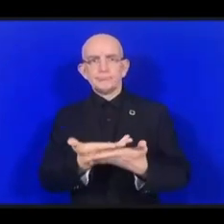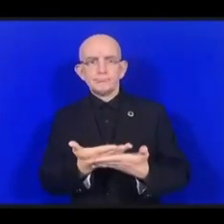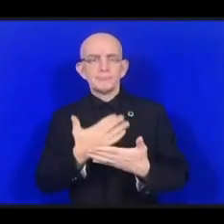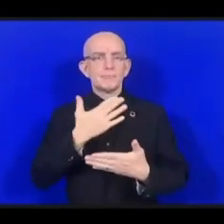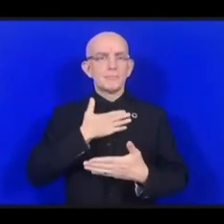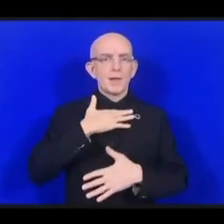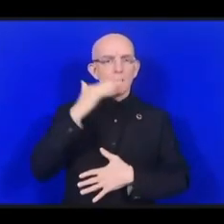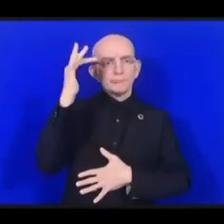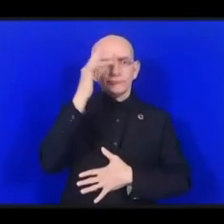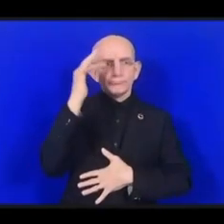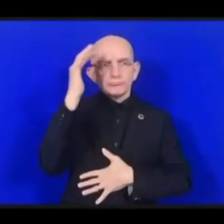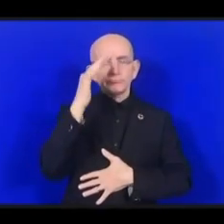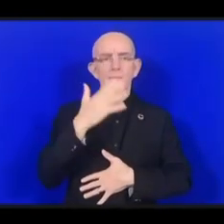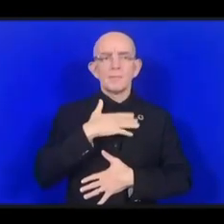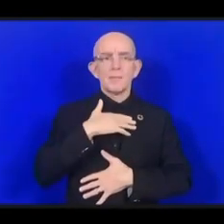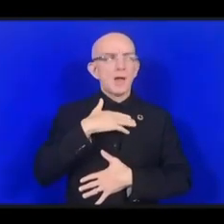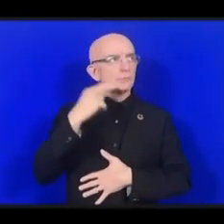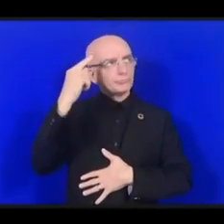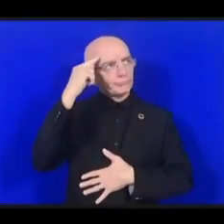见解。